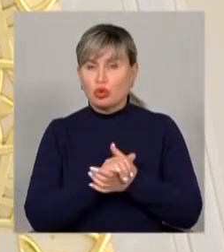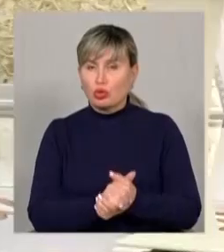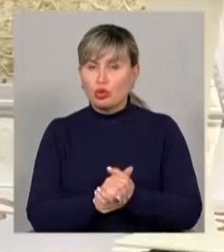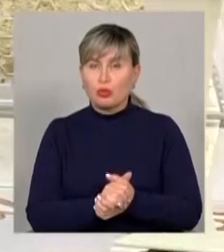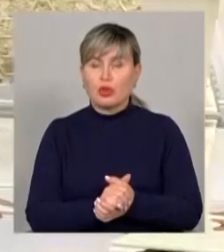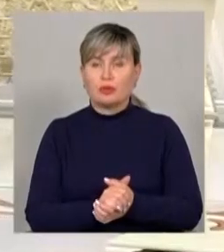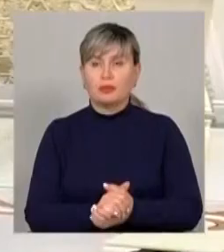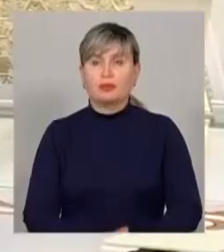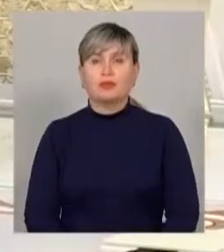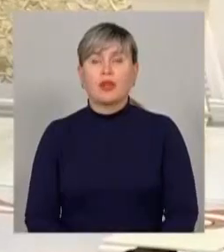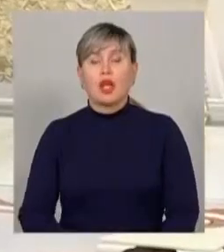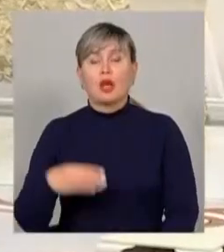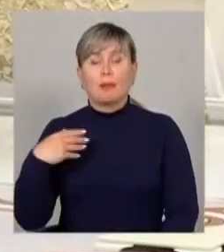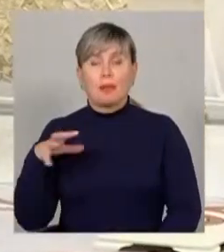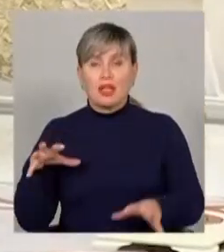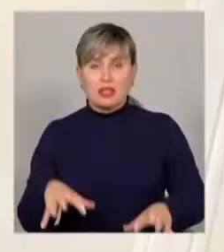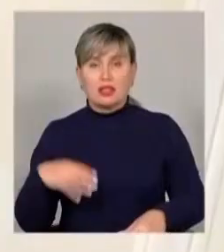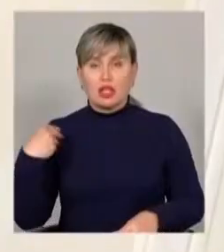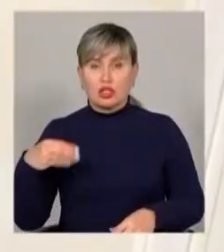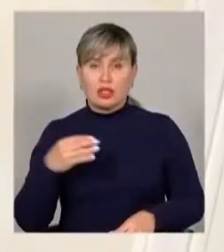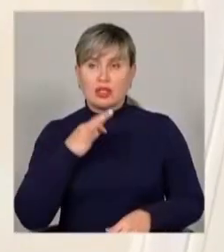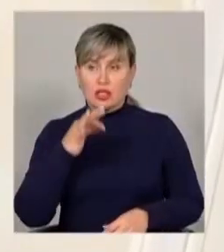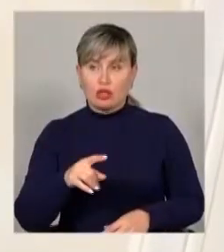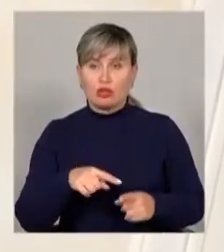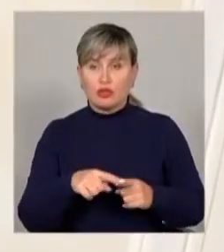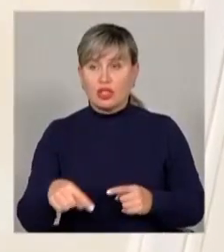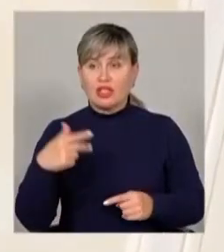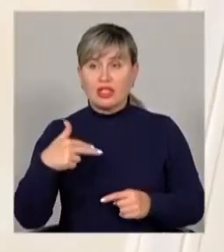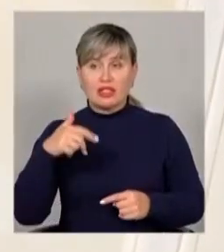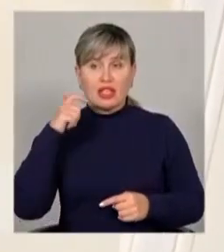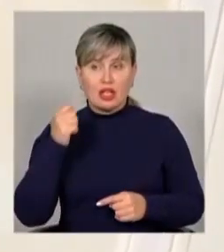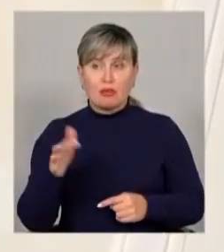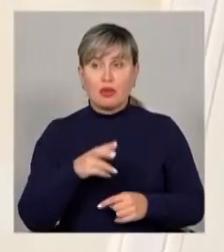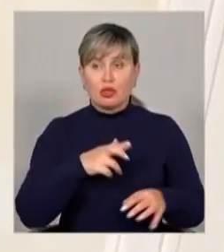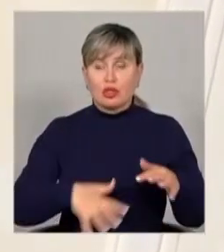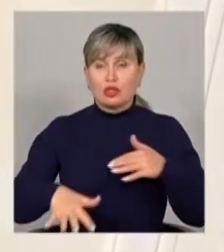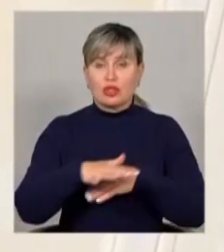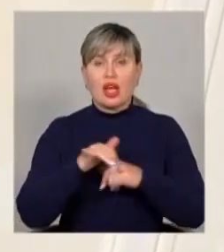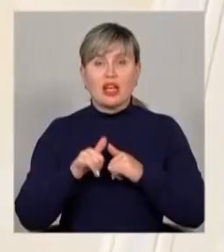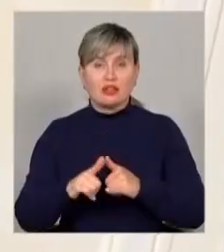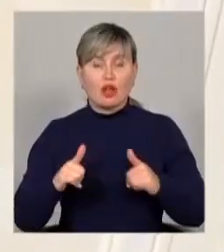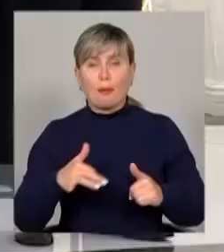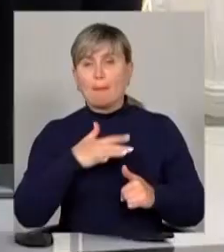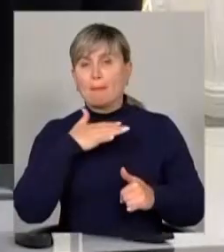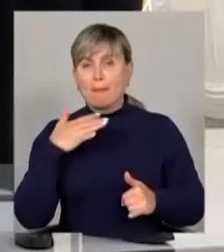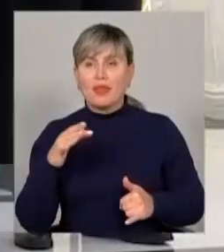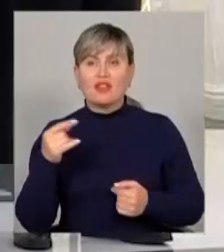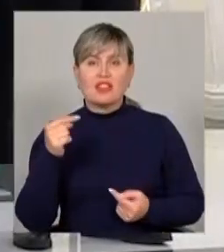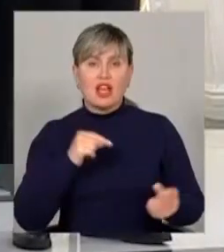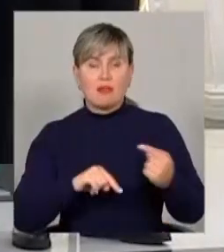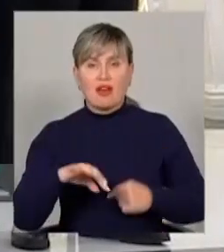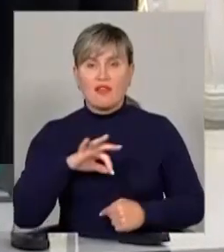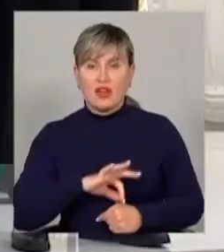стран, президент Таджикистана, в свою очередь, отметил, что в течение 30 лет между странами развивается многогранное и